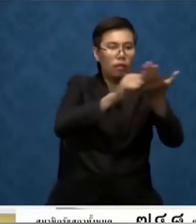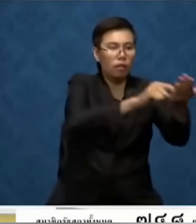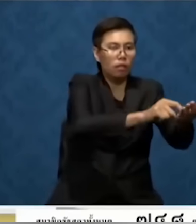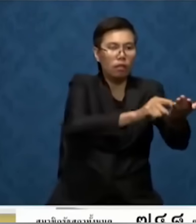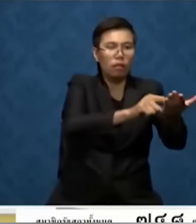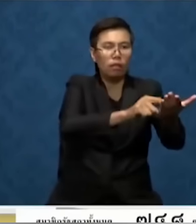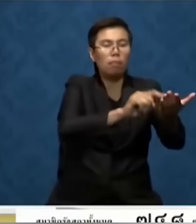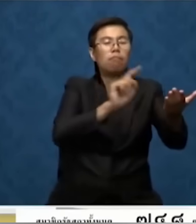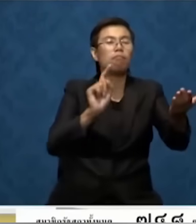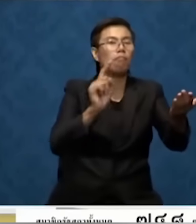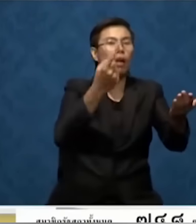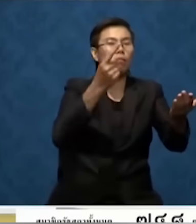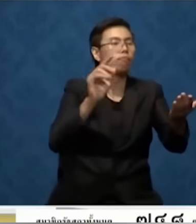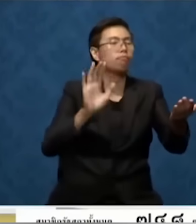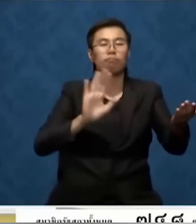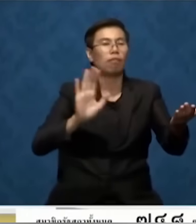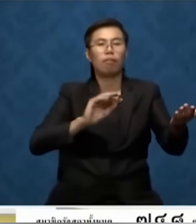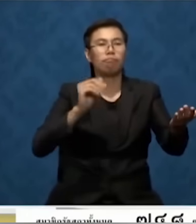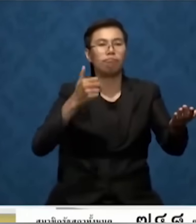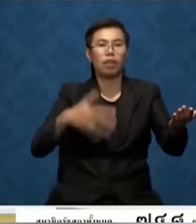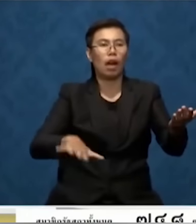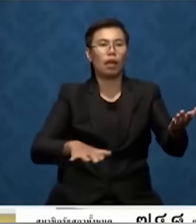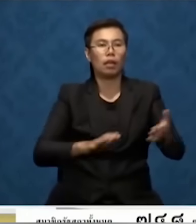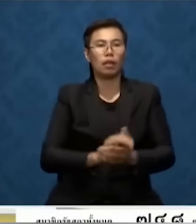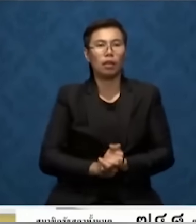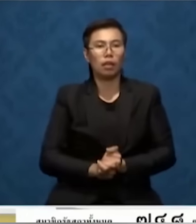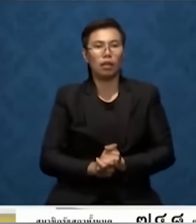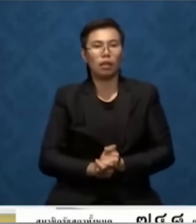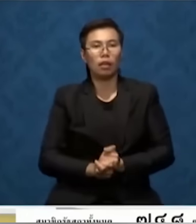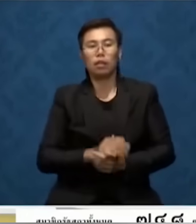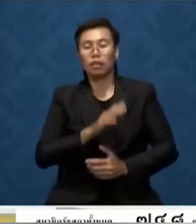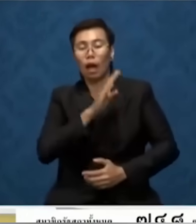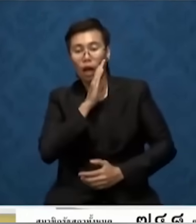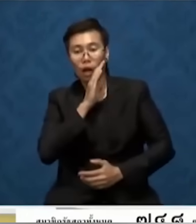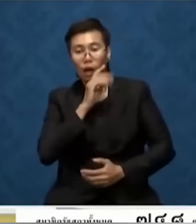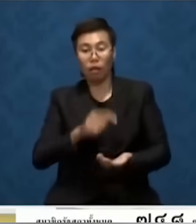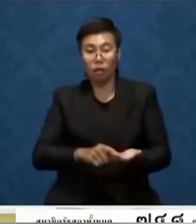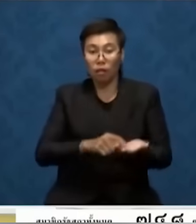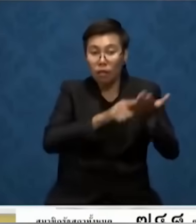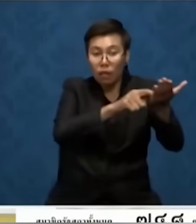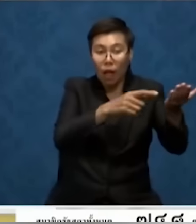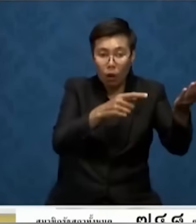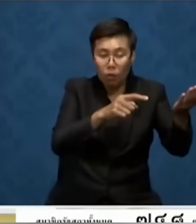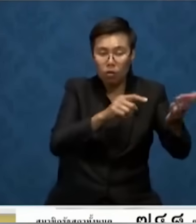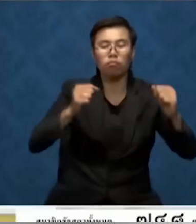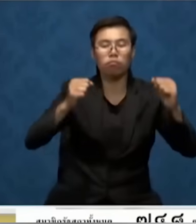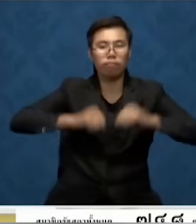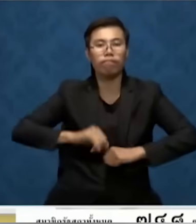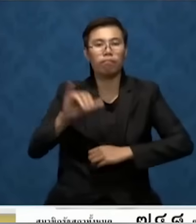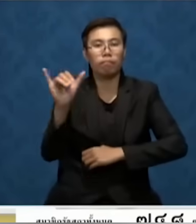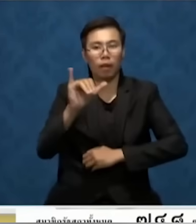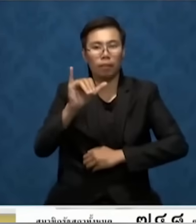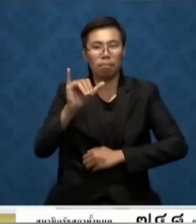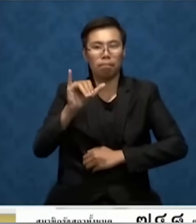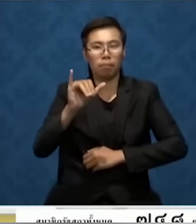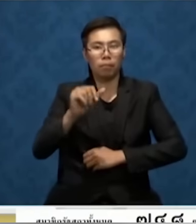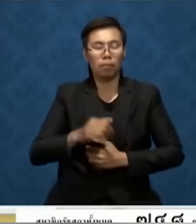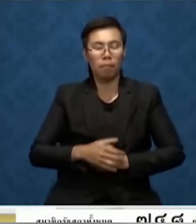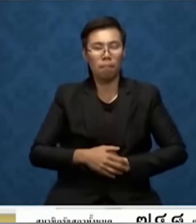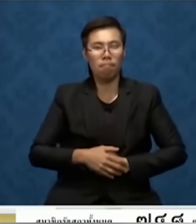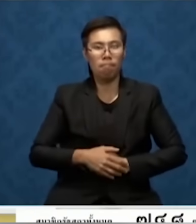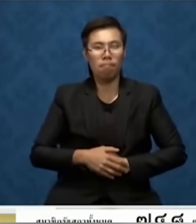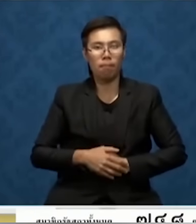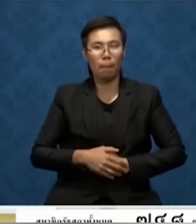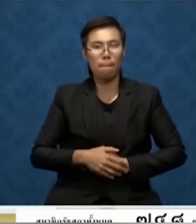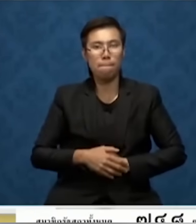เดียวกันเว้นแต่ยติที่ยังมิได้มีการลงมติถึงตรงนี้ก่อนนะครับท่านประธานการลงม